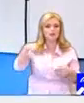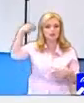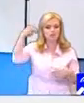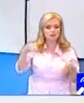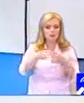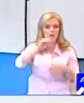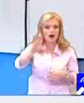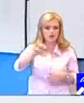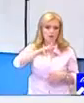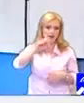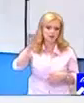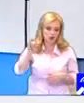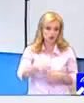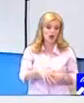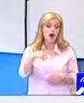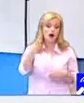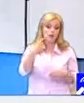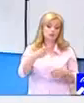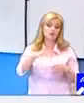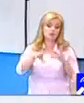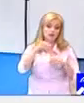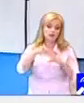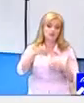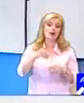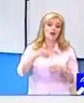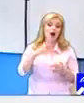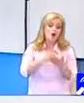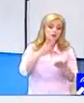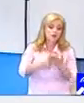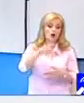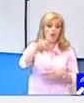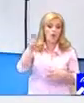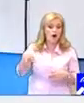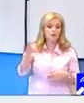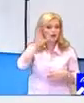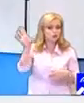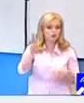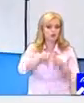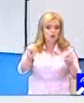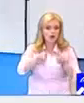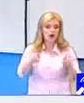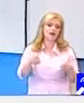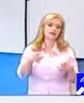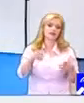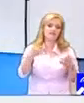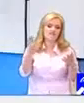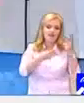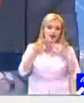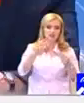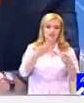Sandu. Ea a mai declarat că scrutinul municipal a demonstrat că cetățenii au imunitate la propagandă și falsuri